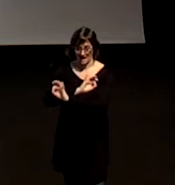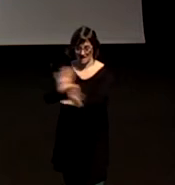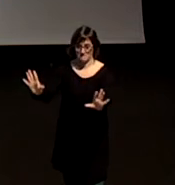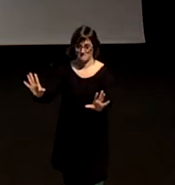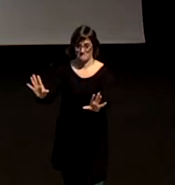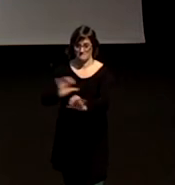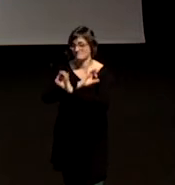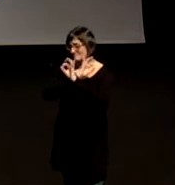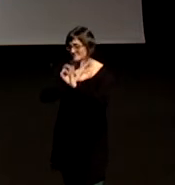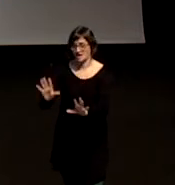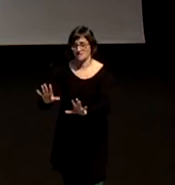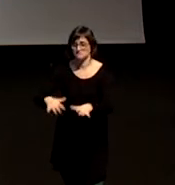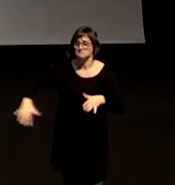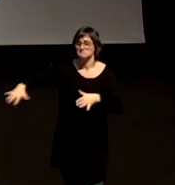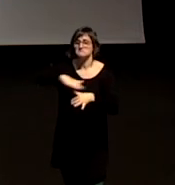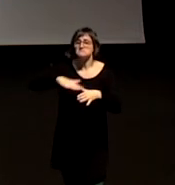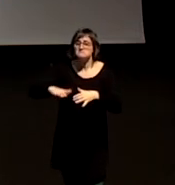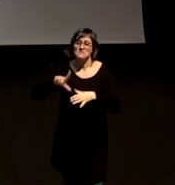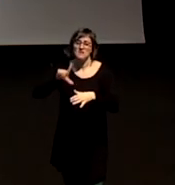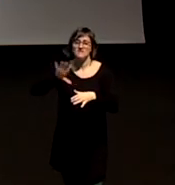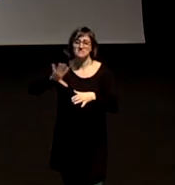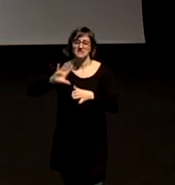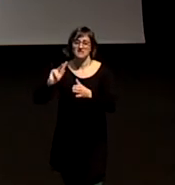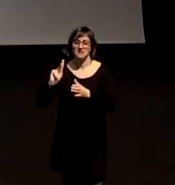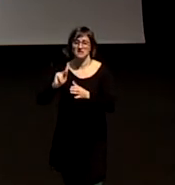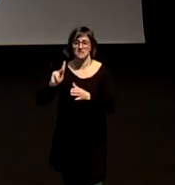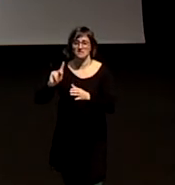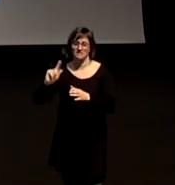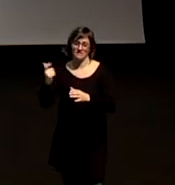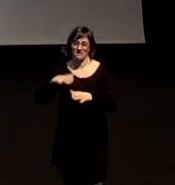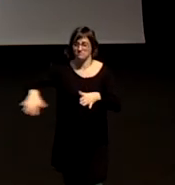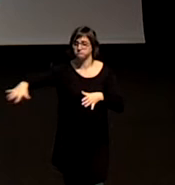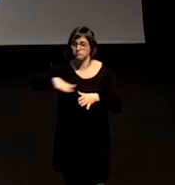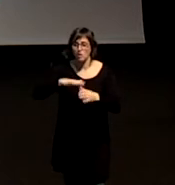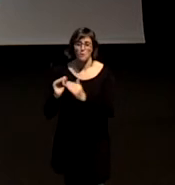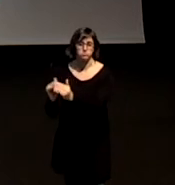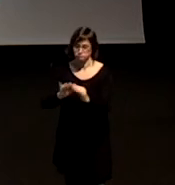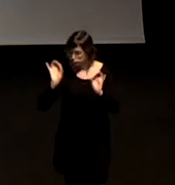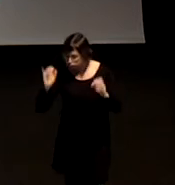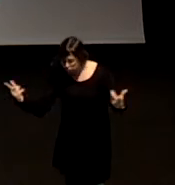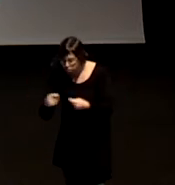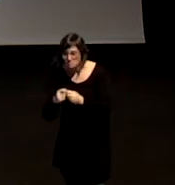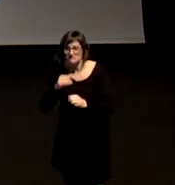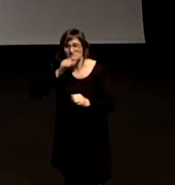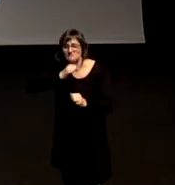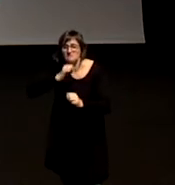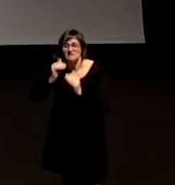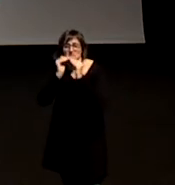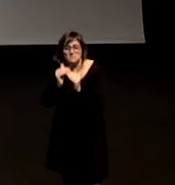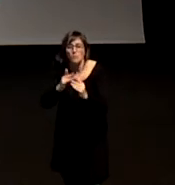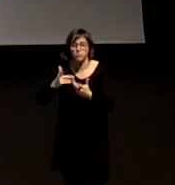sur 25 kilomètres carrés avec un habitat parfait avec des vieux corps de ferme et c'est